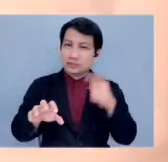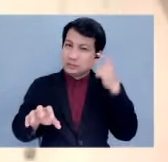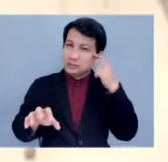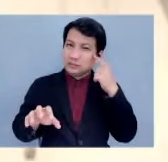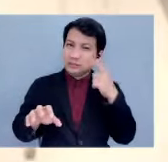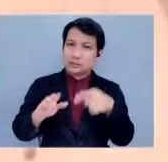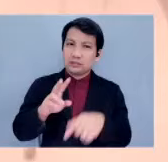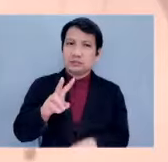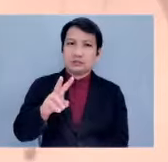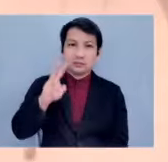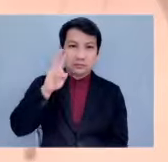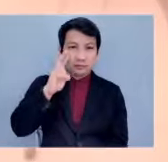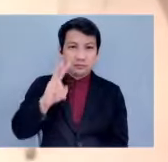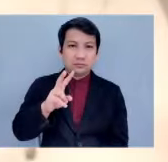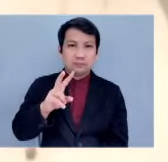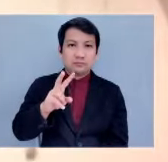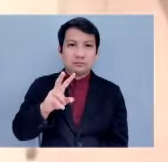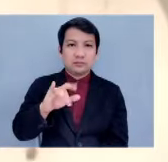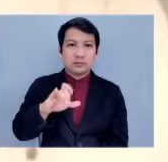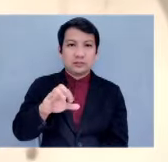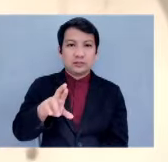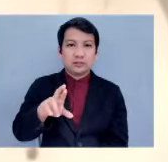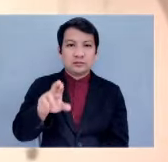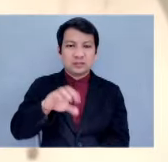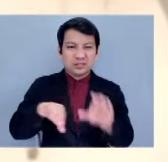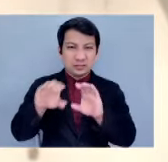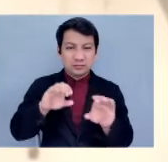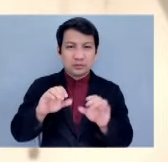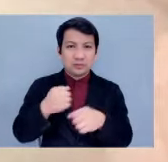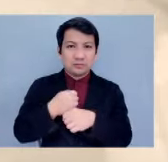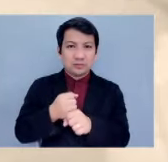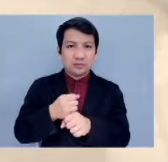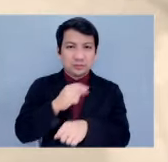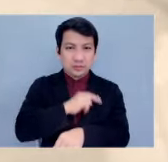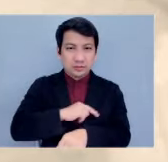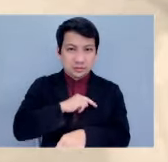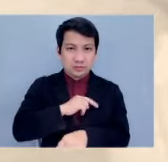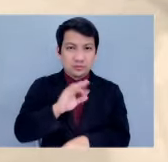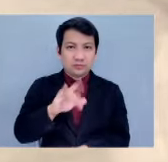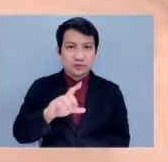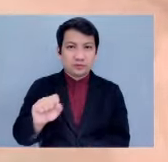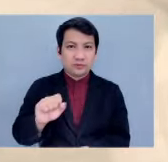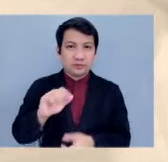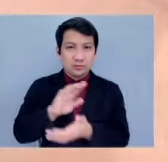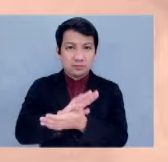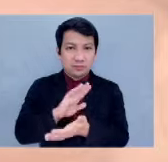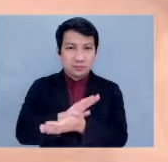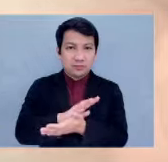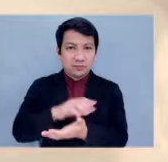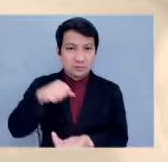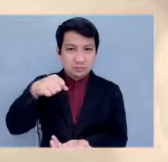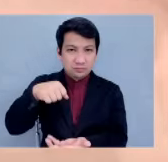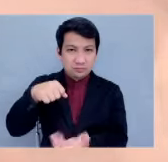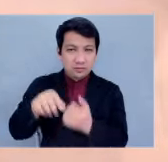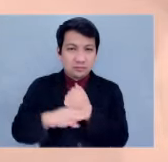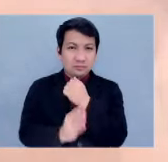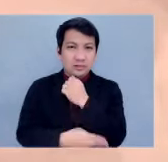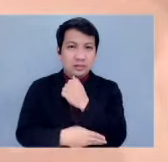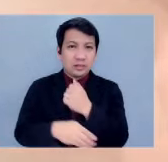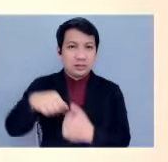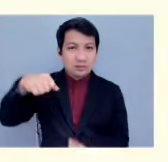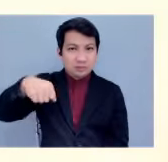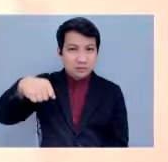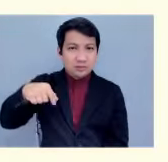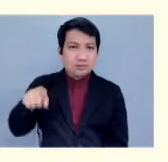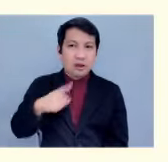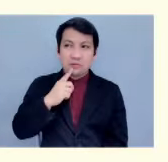noong 2019 ang chemical-free at gawa sa natural fiber na mga paper bag. At dahil maraming environment-conscious gaya niya,